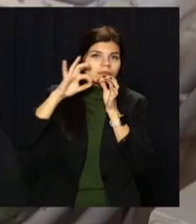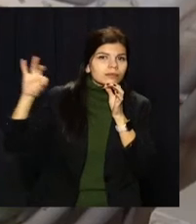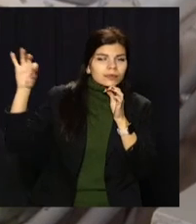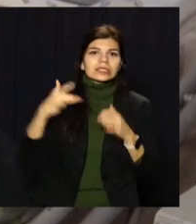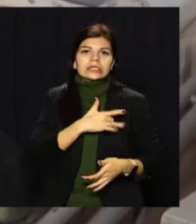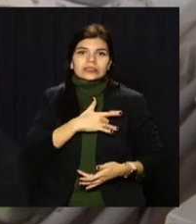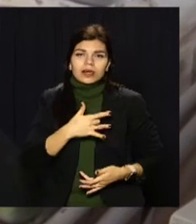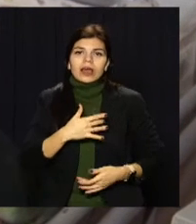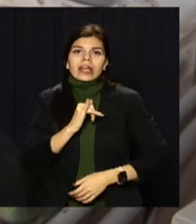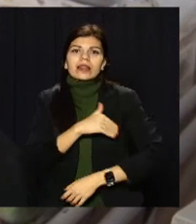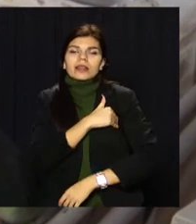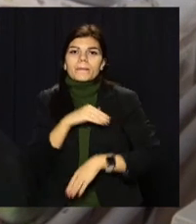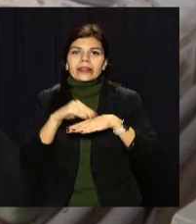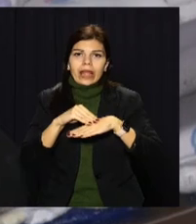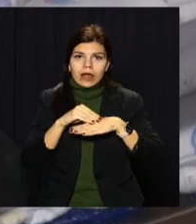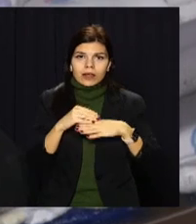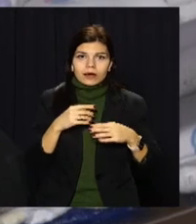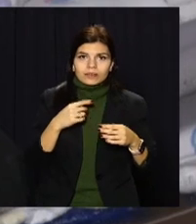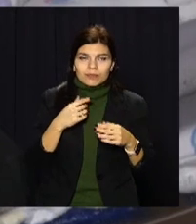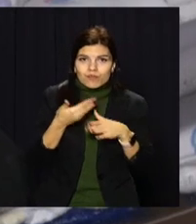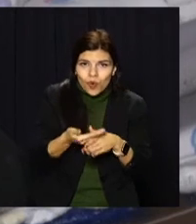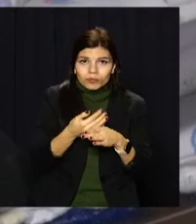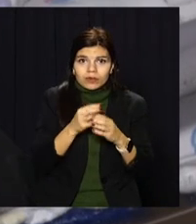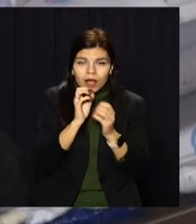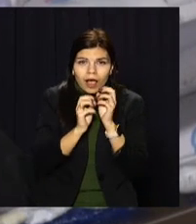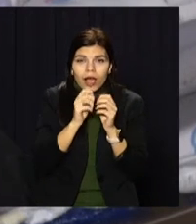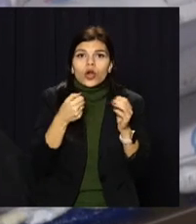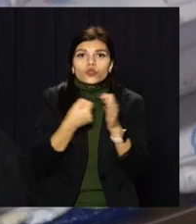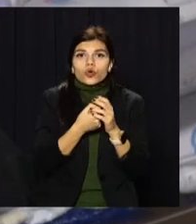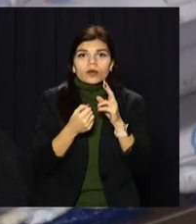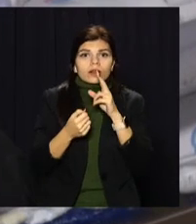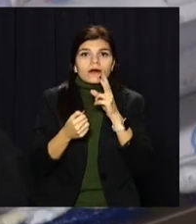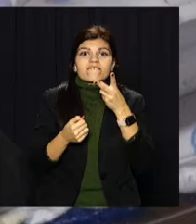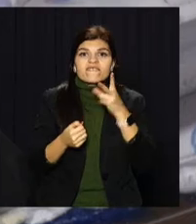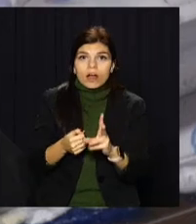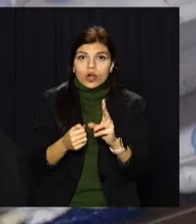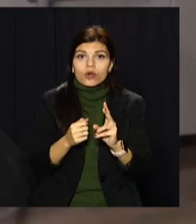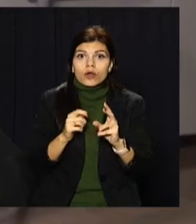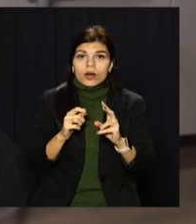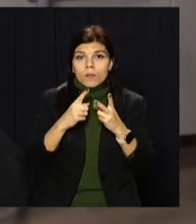роботу серця та температуру тіла. Так малюки мають дорости до 2,5 кілограмів.